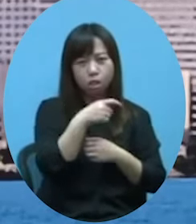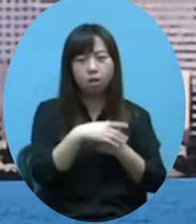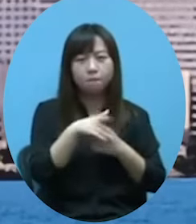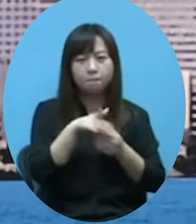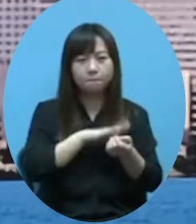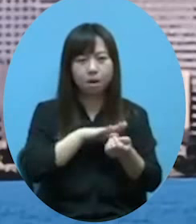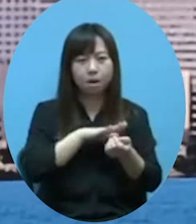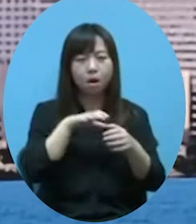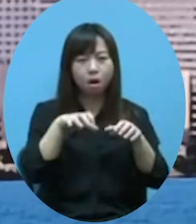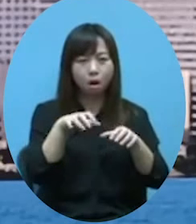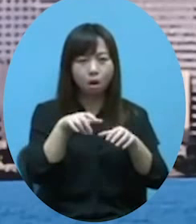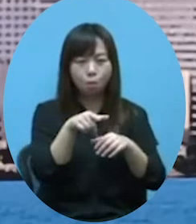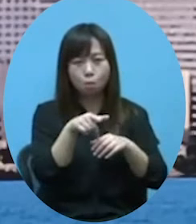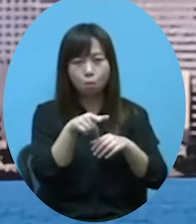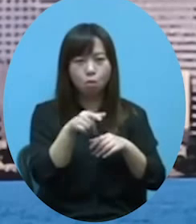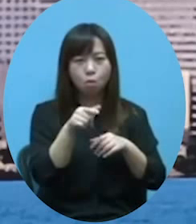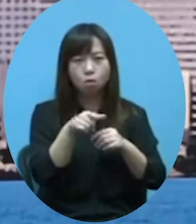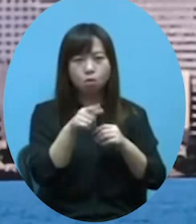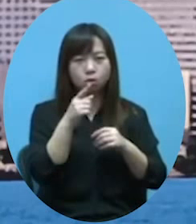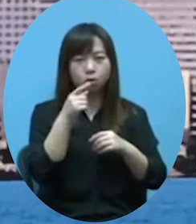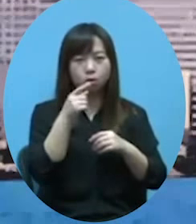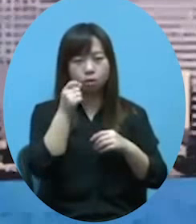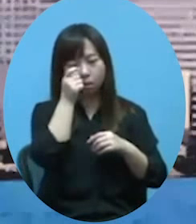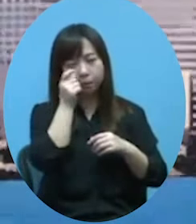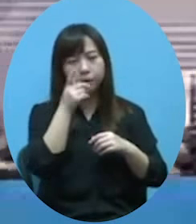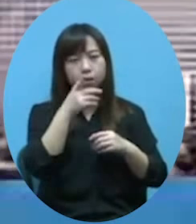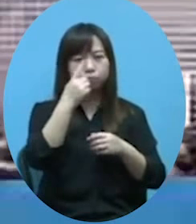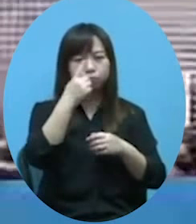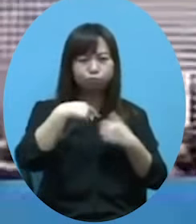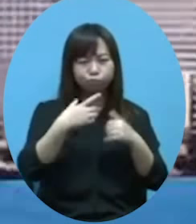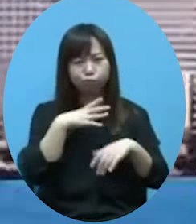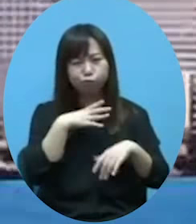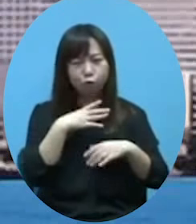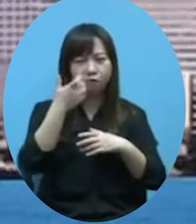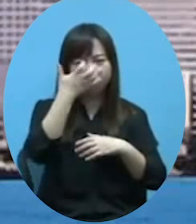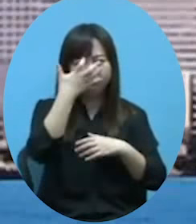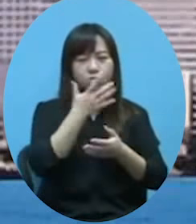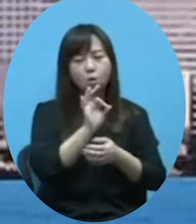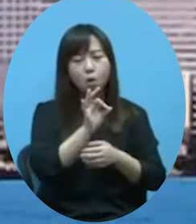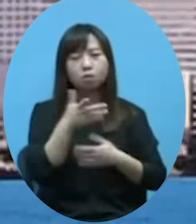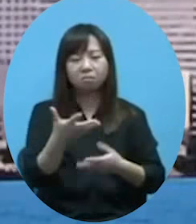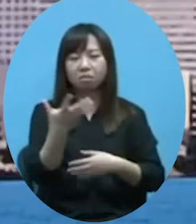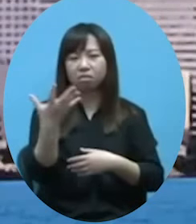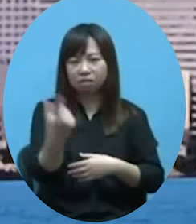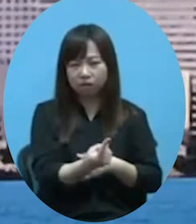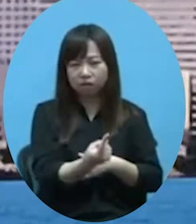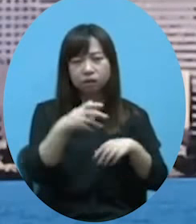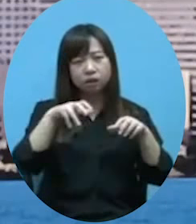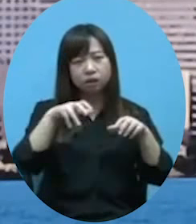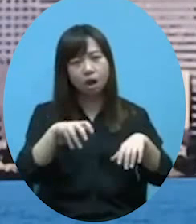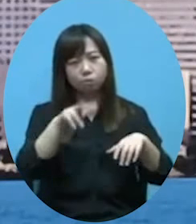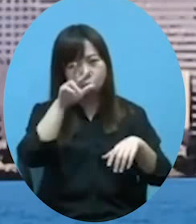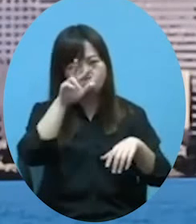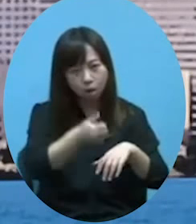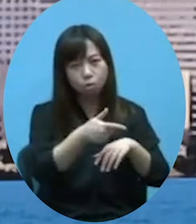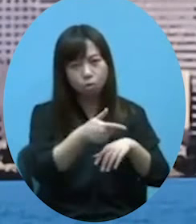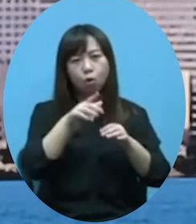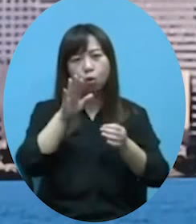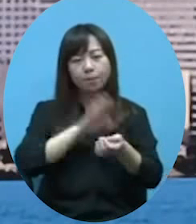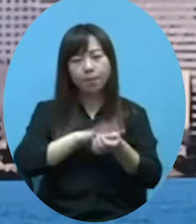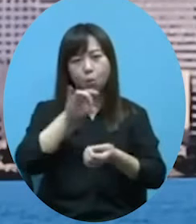都沒有這樣的任何的症狀而這次也是第一次在狗裡找到的